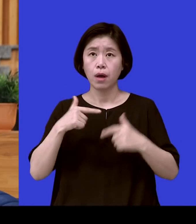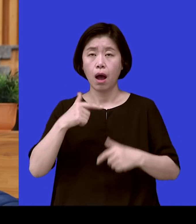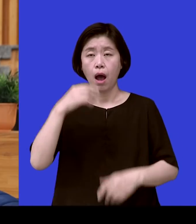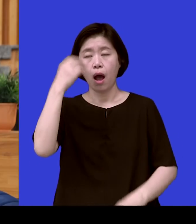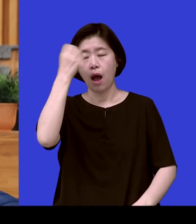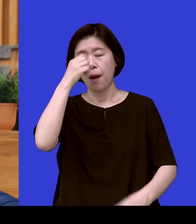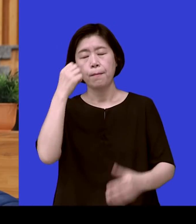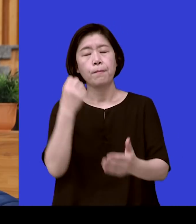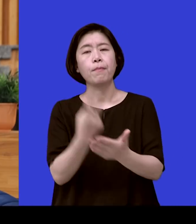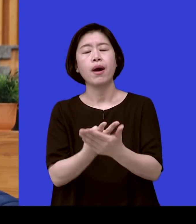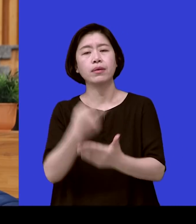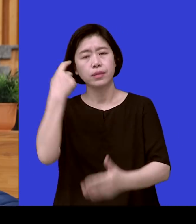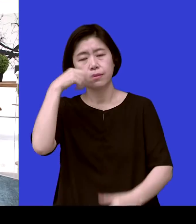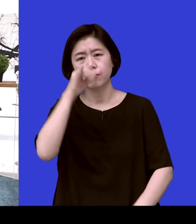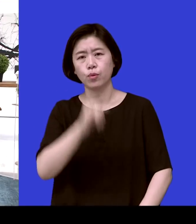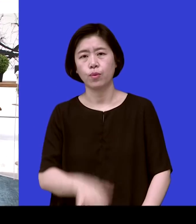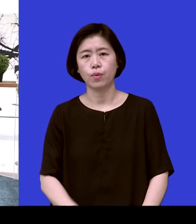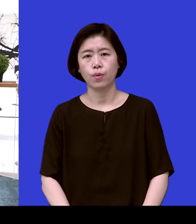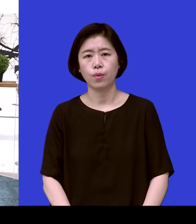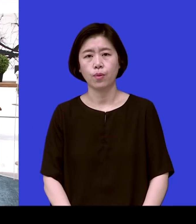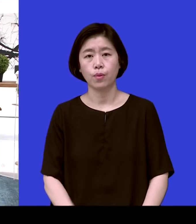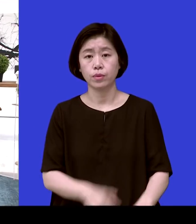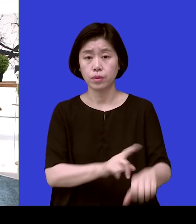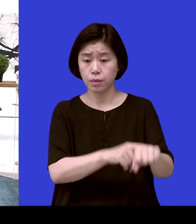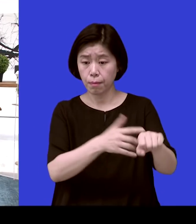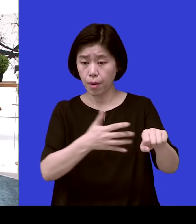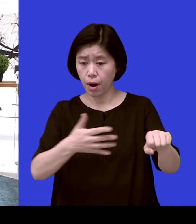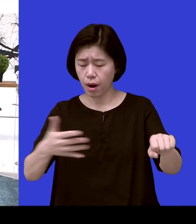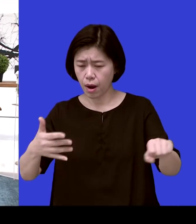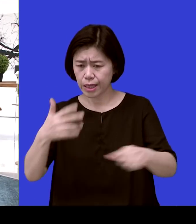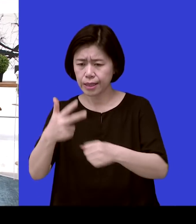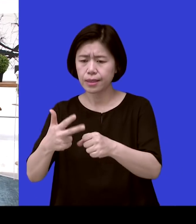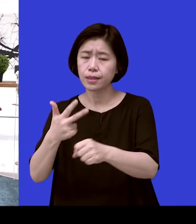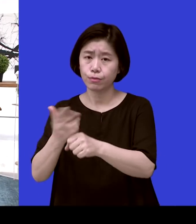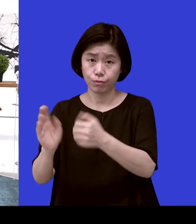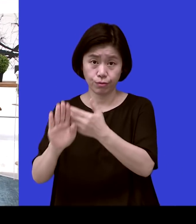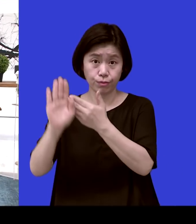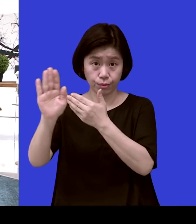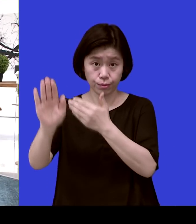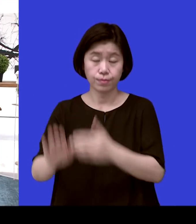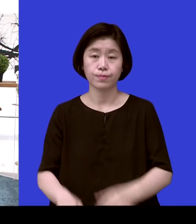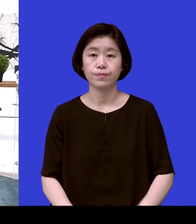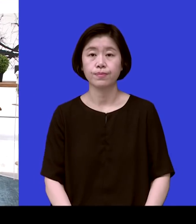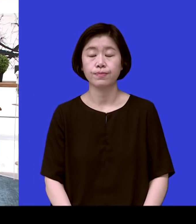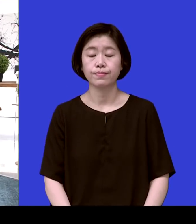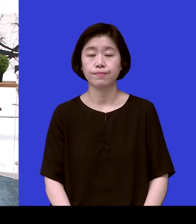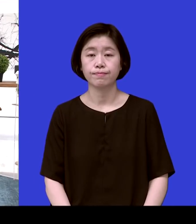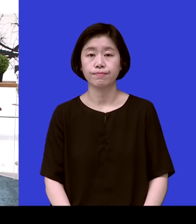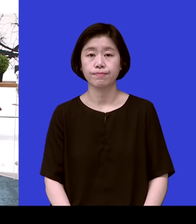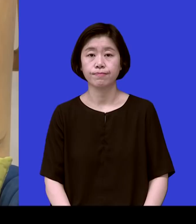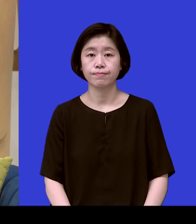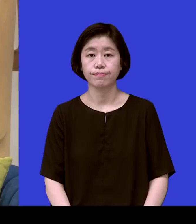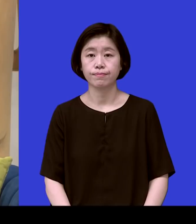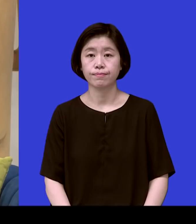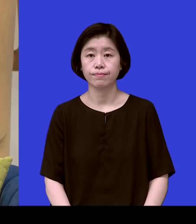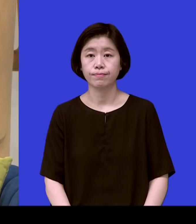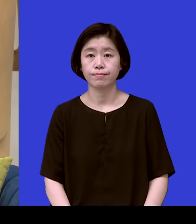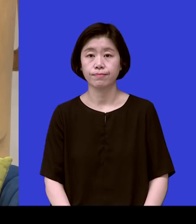그럼요. 그러고 나서 한 7년쯤 됐을 때 예. 제가